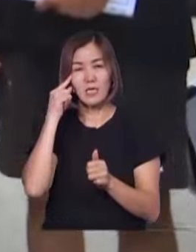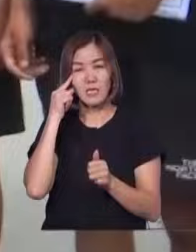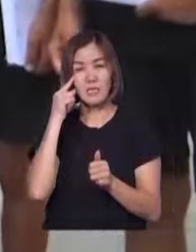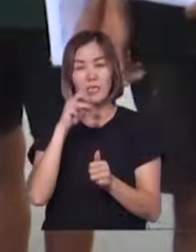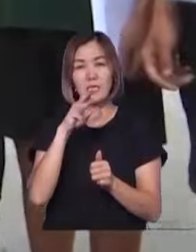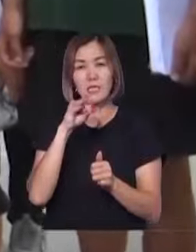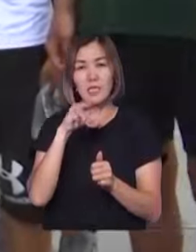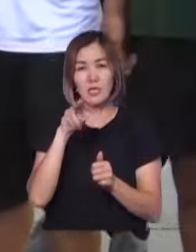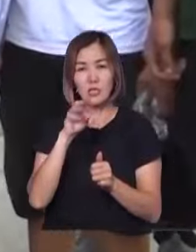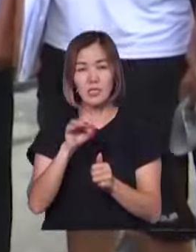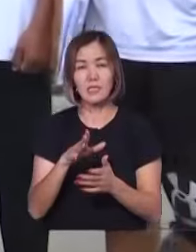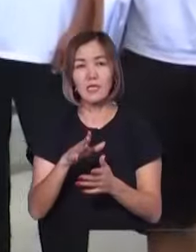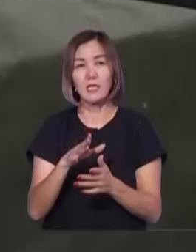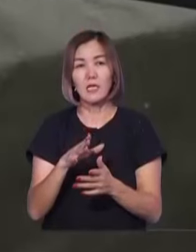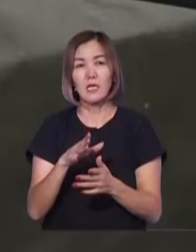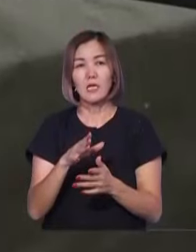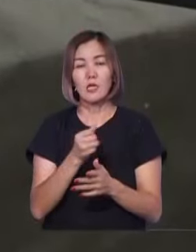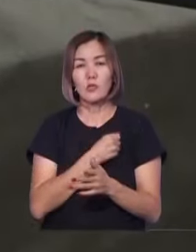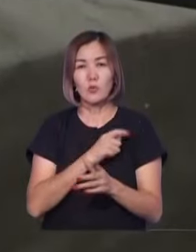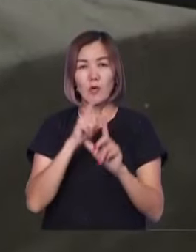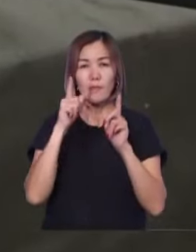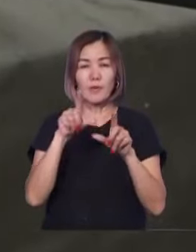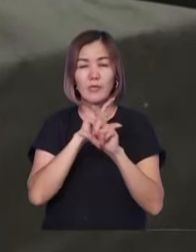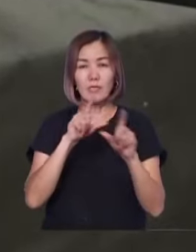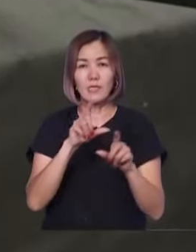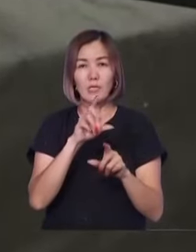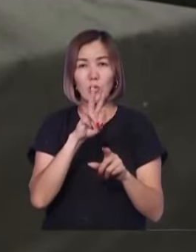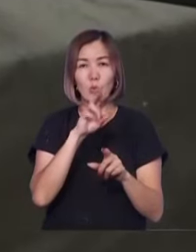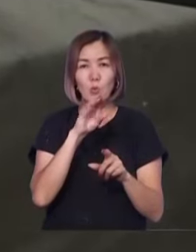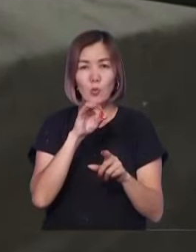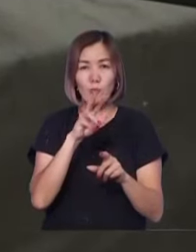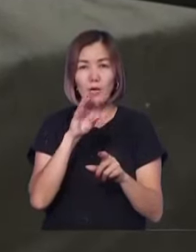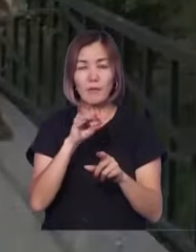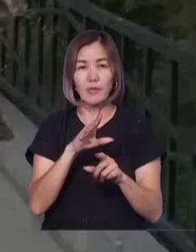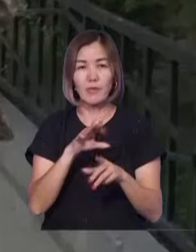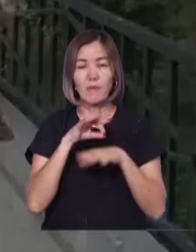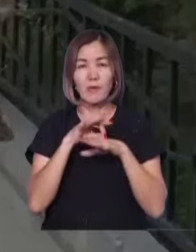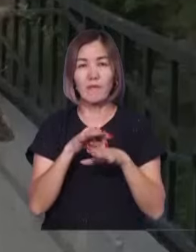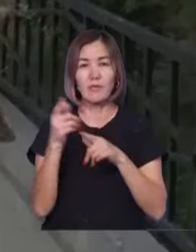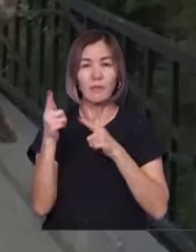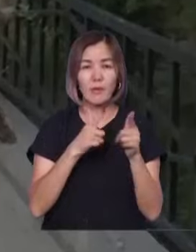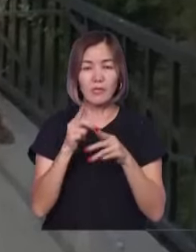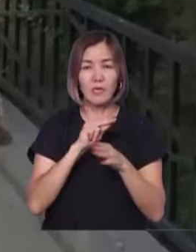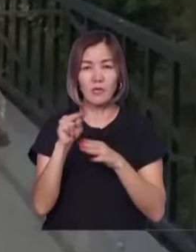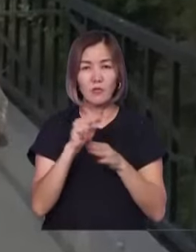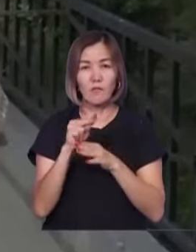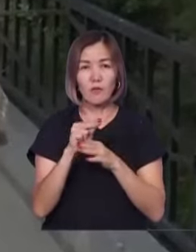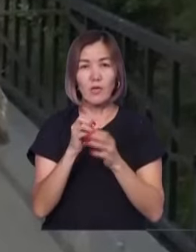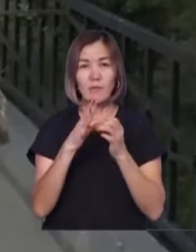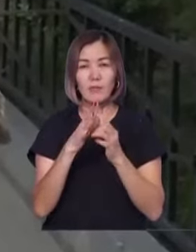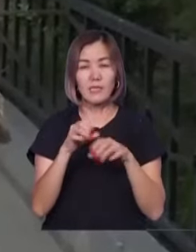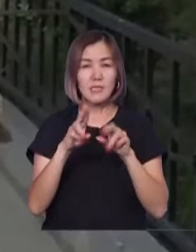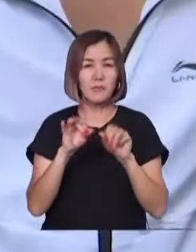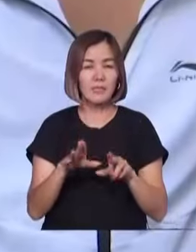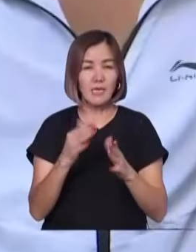Таджикистана к слову военный институт сухопутных войск имени садата Нурмагамбетова проводит подготовку офицерских кадров по 15